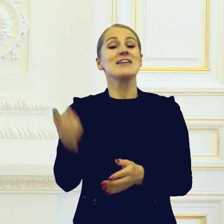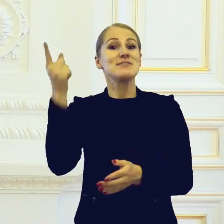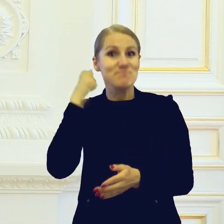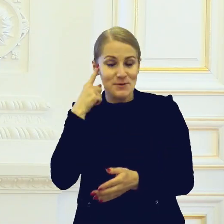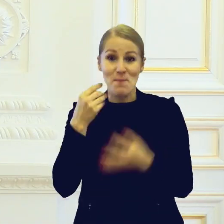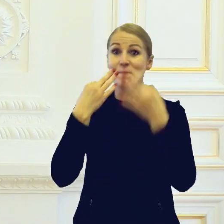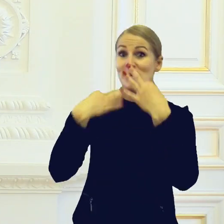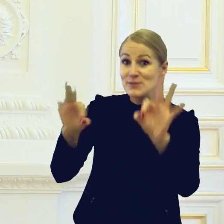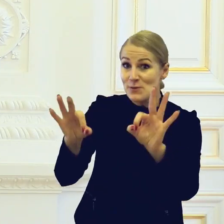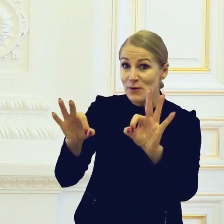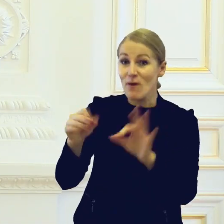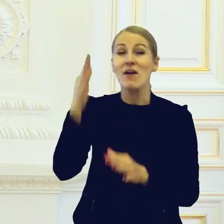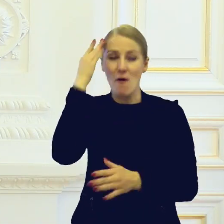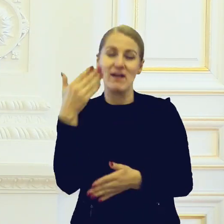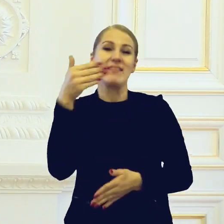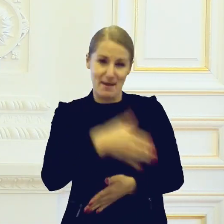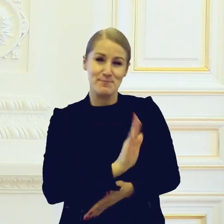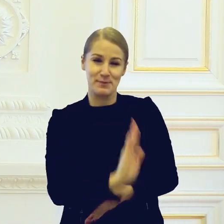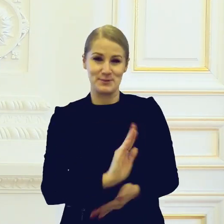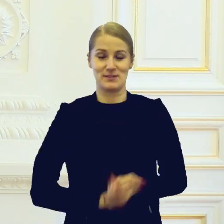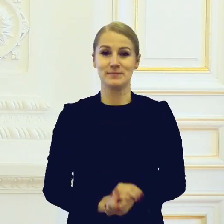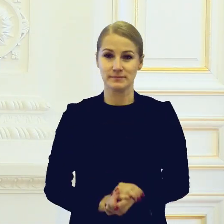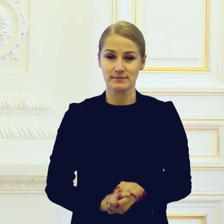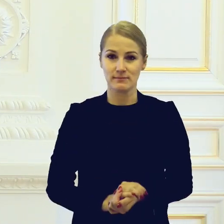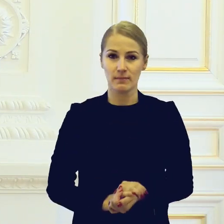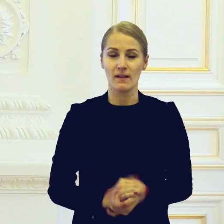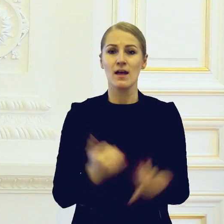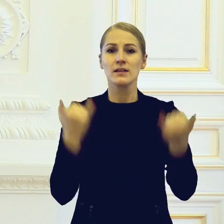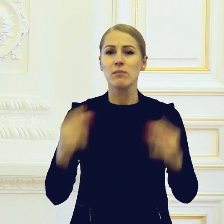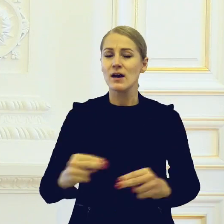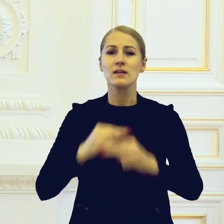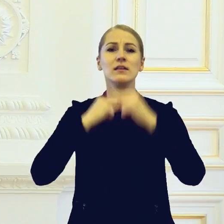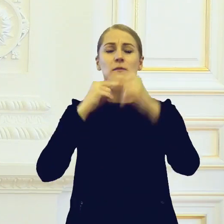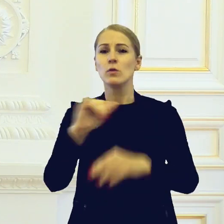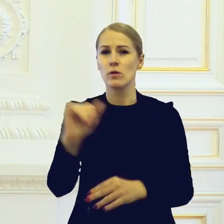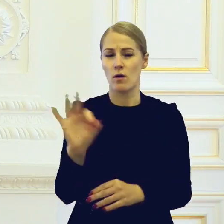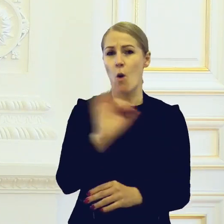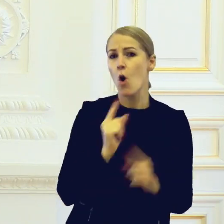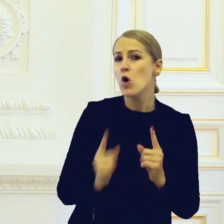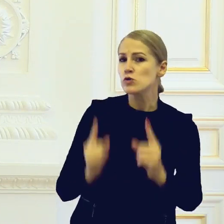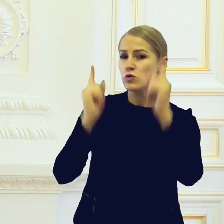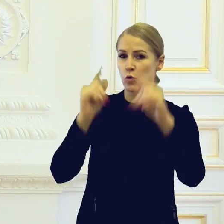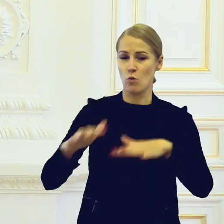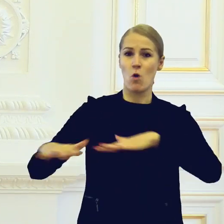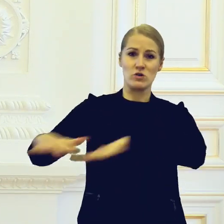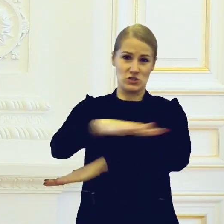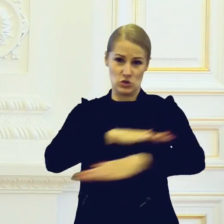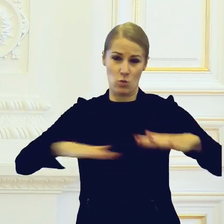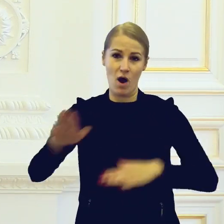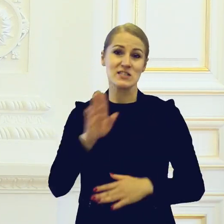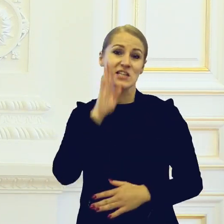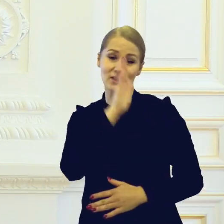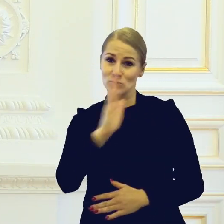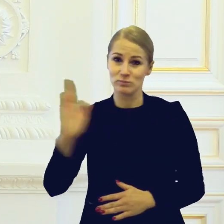išgirstas ir bus apsvarstytas. Be abejo, didžiausia dėmesį skiriame saugumo situacijai regione, Rusijos karo